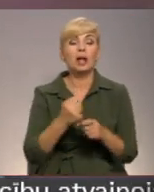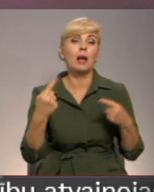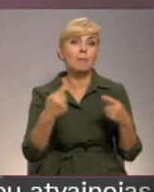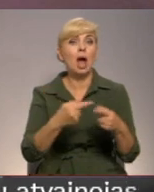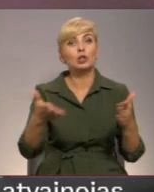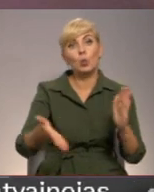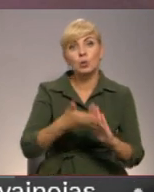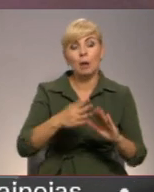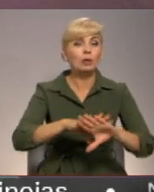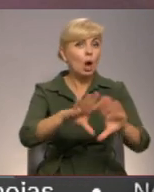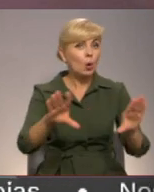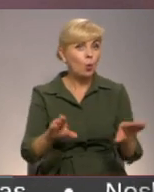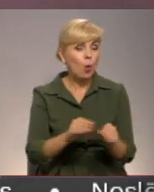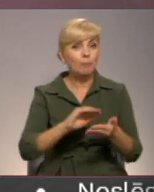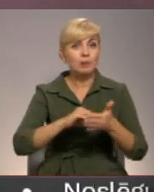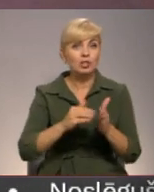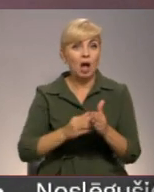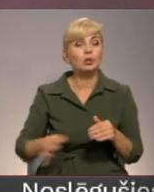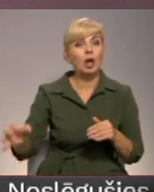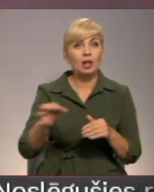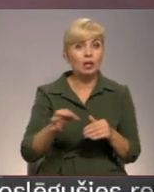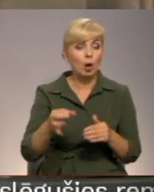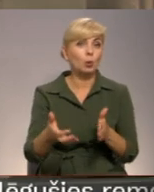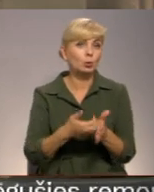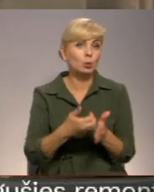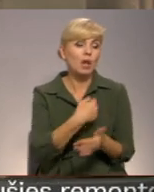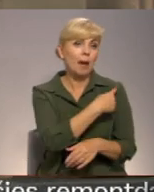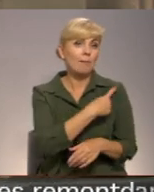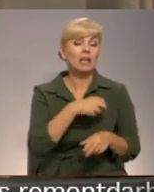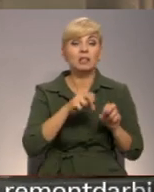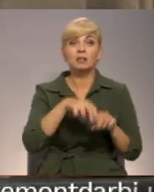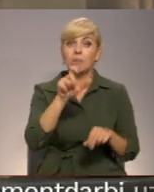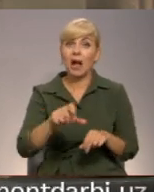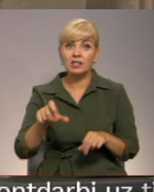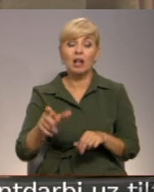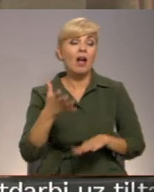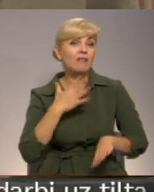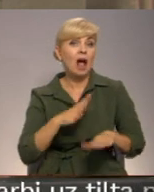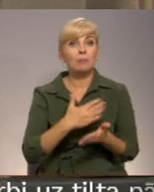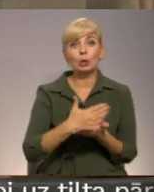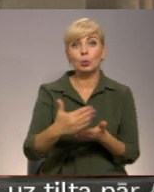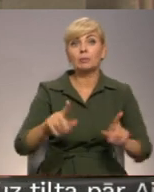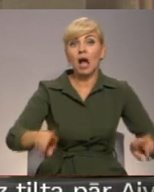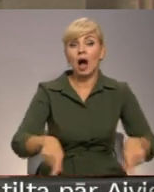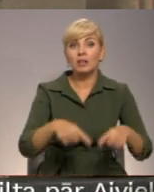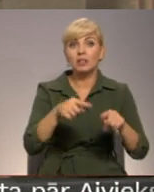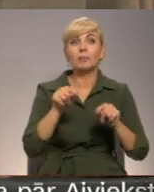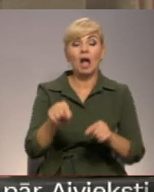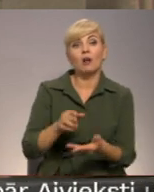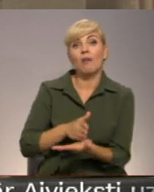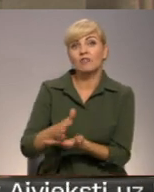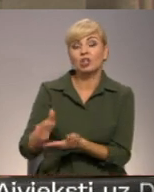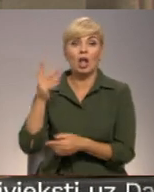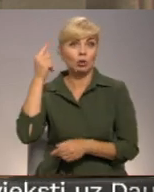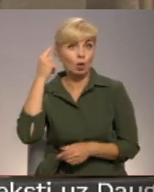arī kopējo situāciju reģionā, kur trūkst medicīnas speciālistu. Tā vēlme ir tāda, ka turpināt šo attīstību tanī virzienā, ka mēs varētu